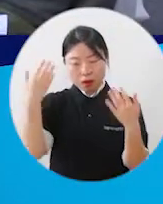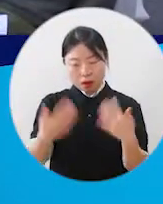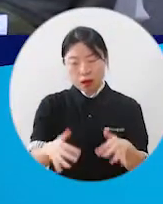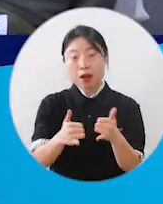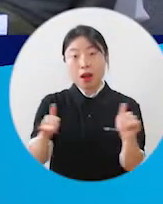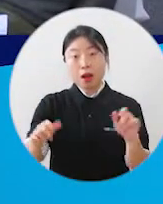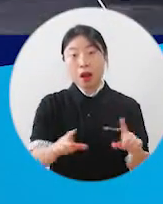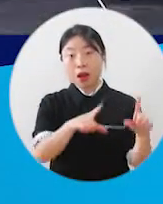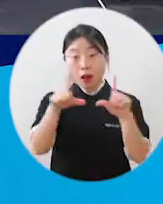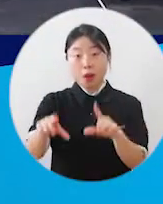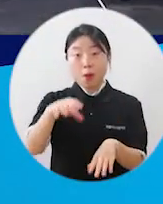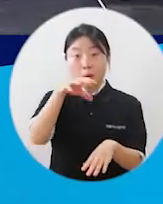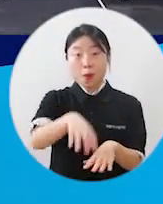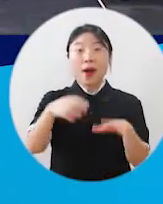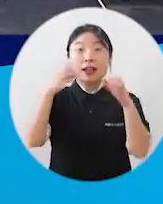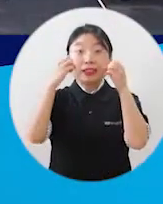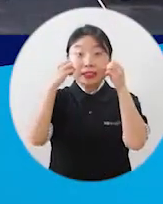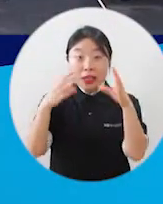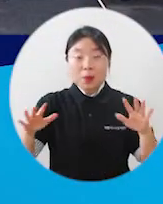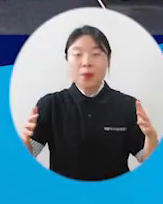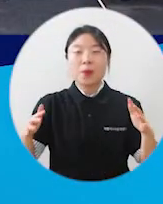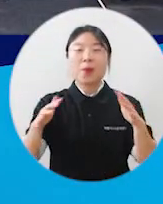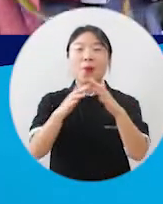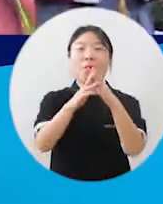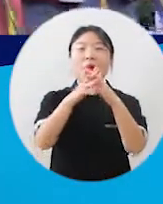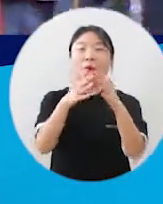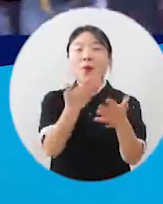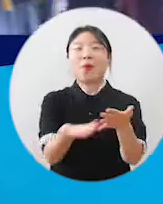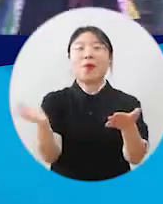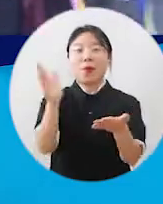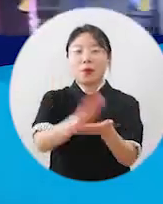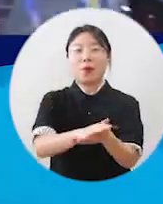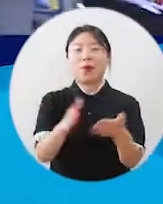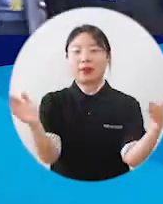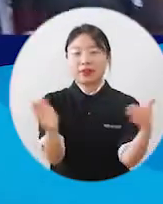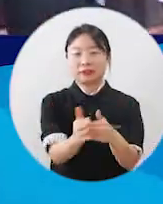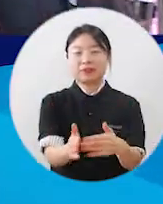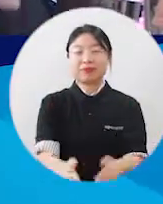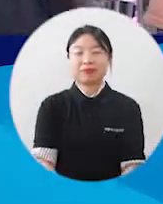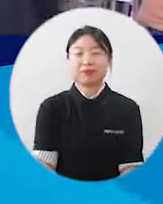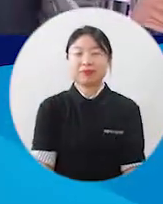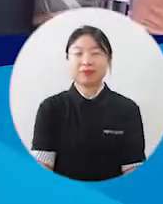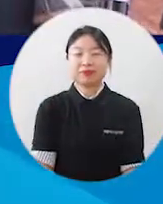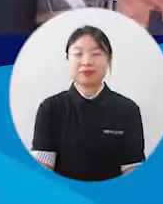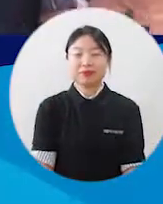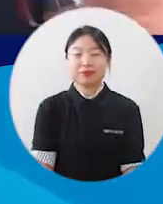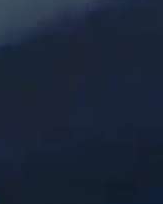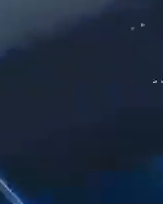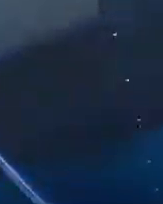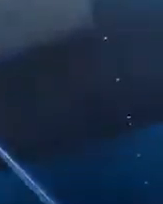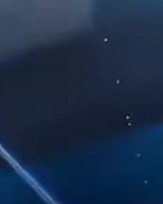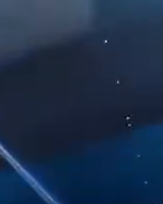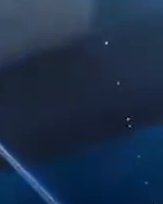지적장애인 거주시설인 녹향원이 기능보강사업을 통한 리모델링을 마치고 입주식을 가졌습니다.